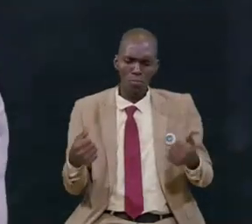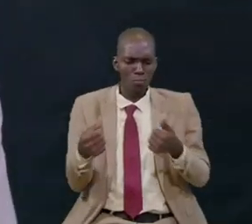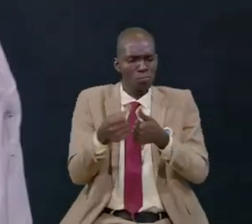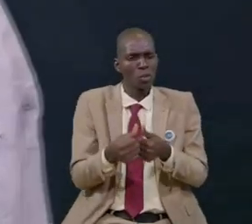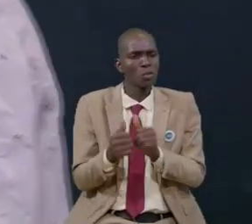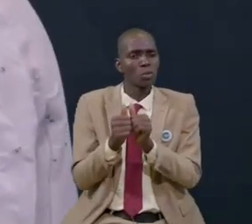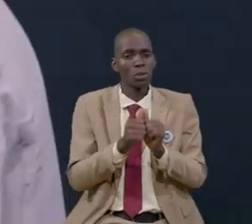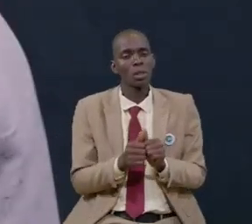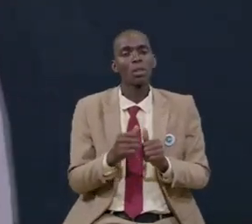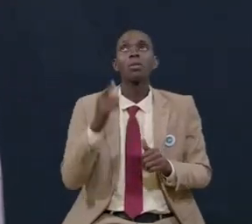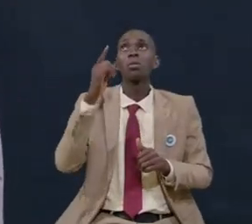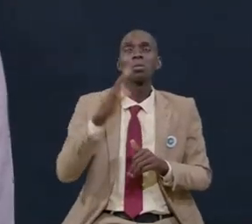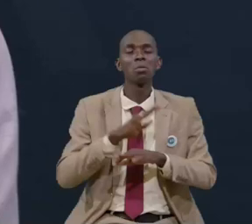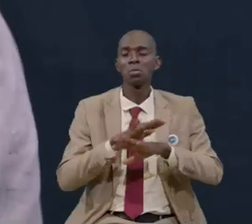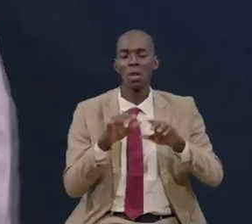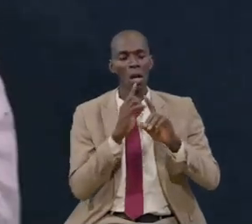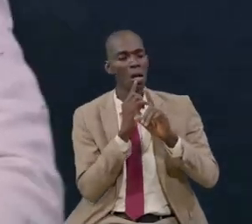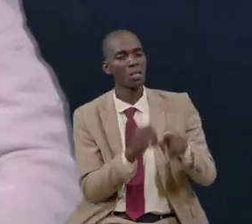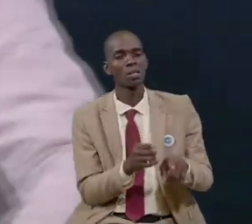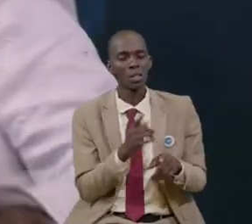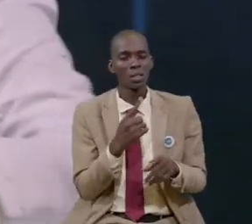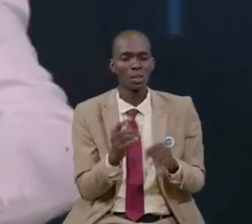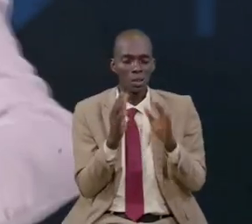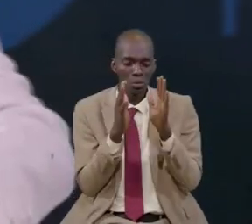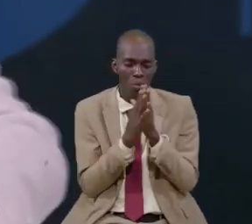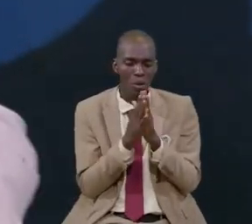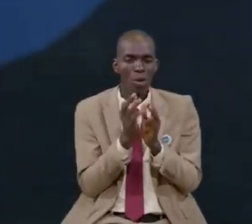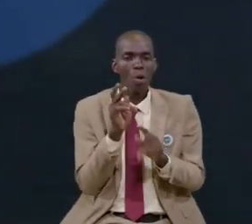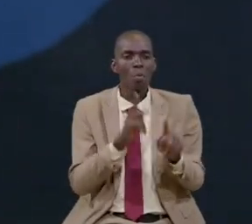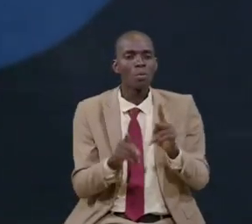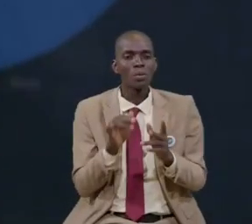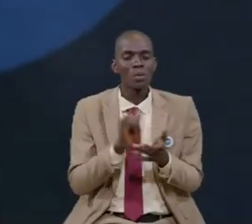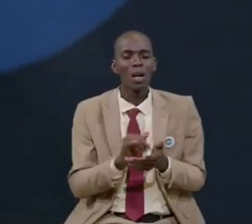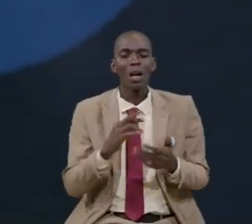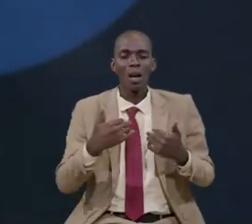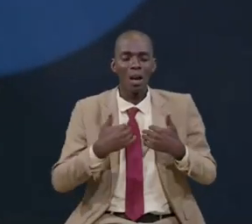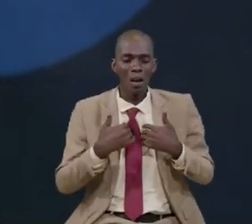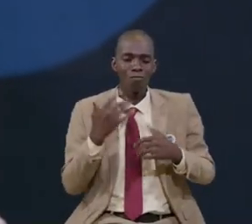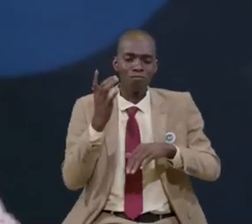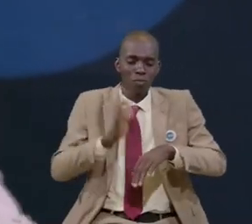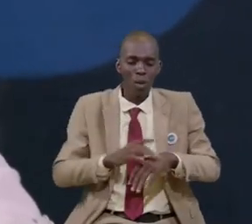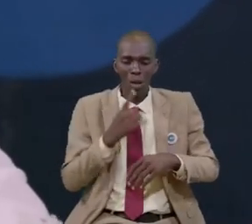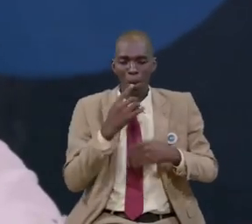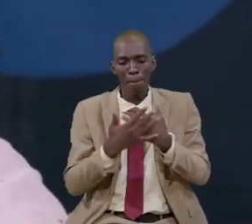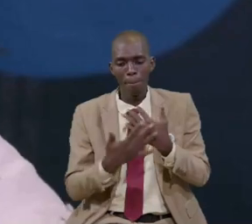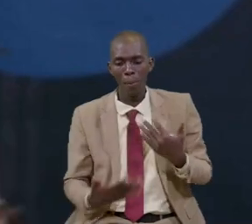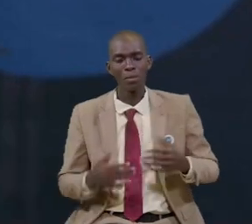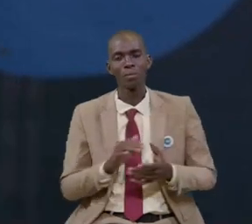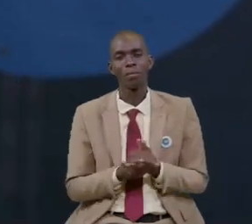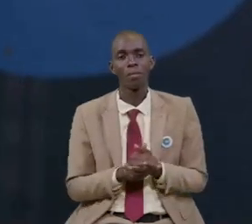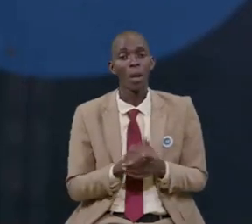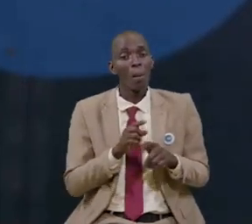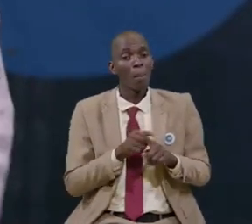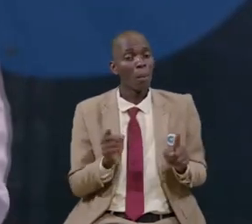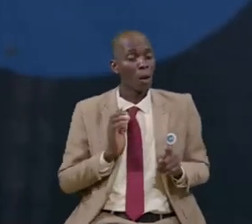le sang de l'autre là, le sang de l'autre là. Si vous êtes consent, si vous êtes comme ça, Dieu n'exauce pas de telles personnes. Mais la préparation qu'on doit